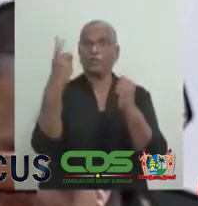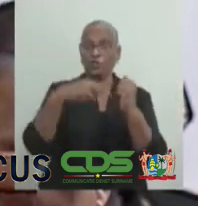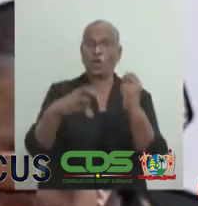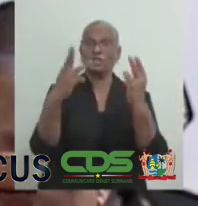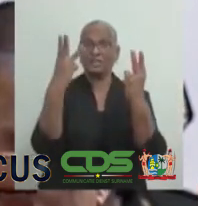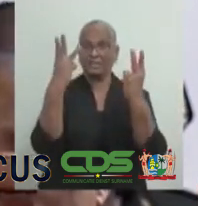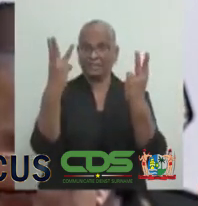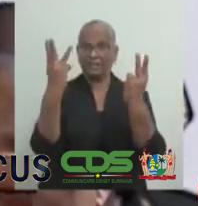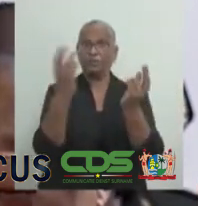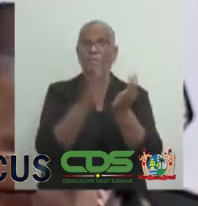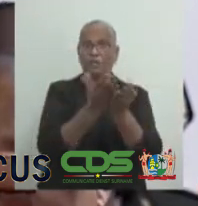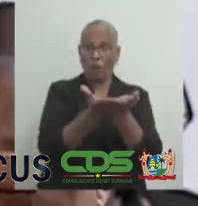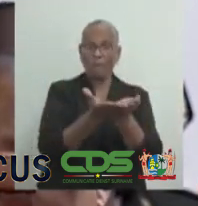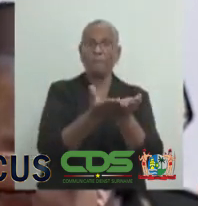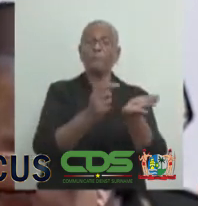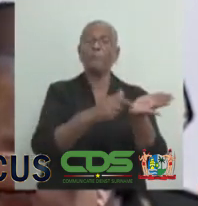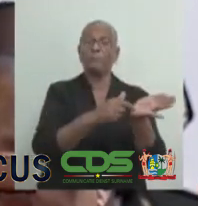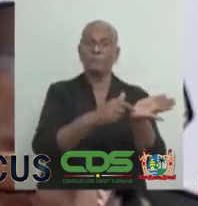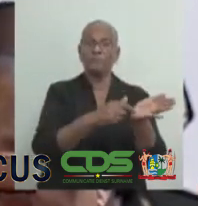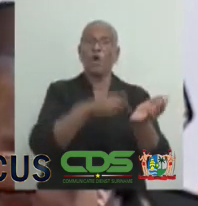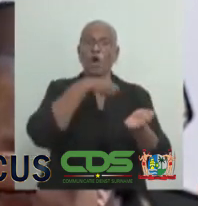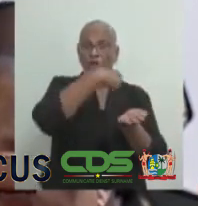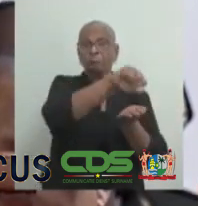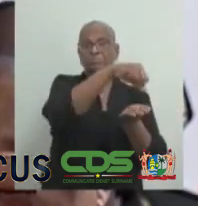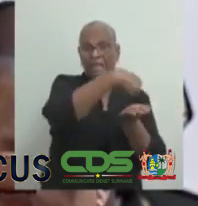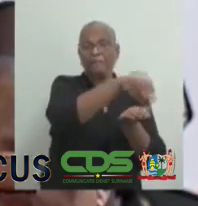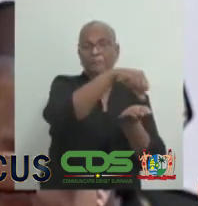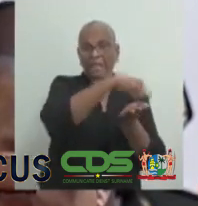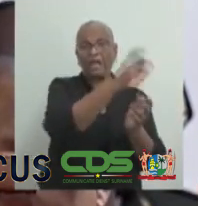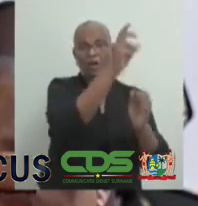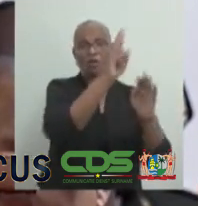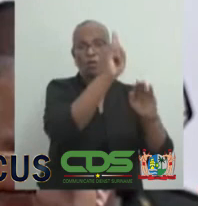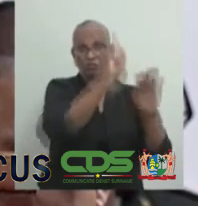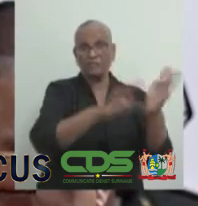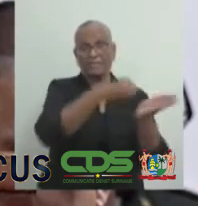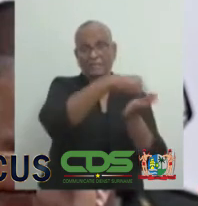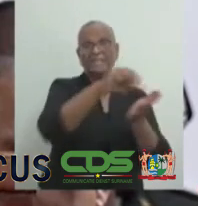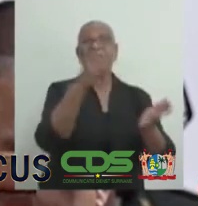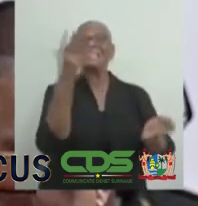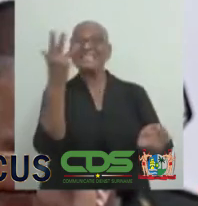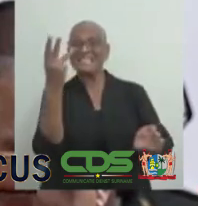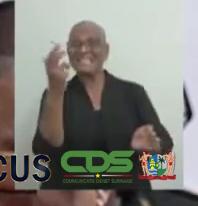uit operationele uitgaven uit